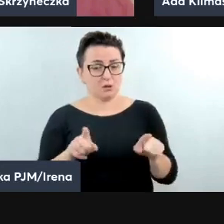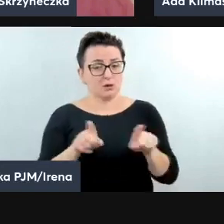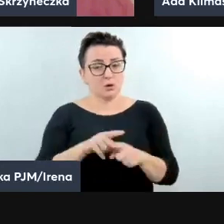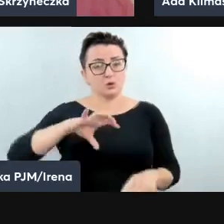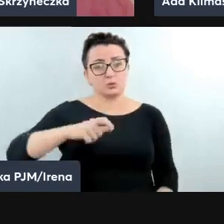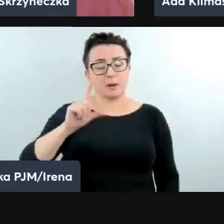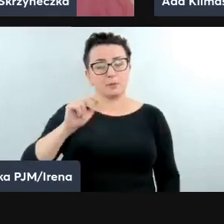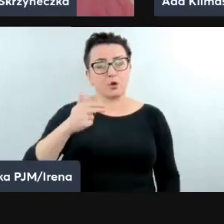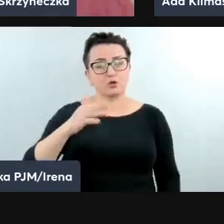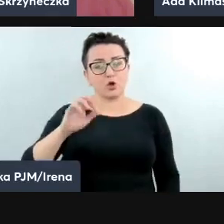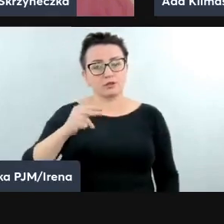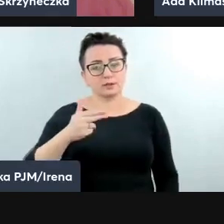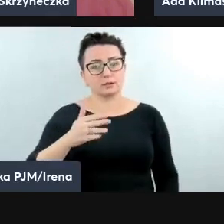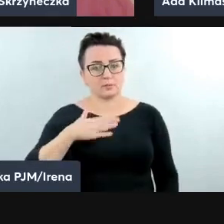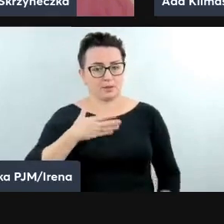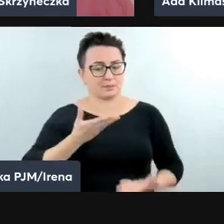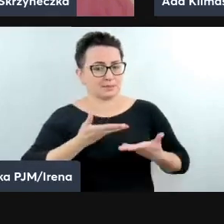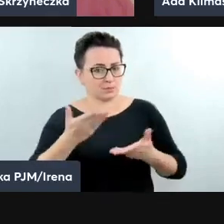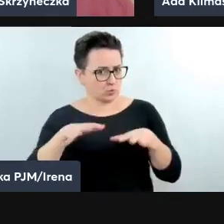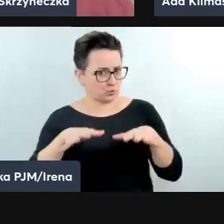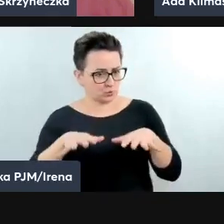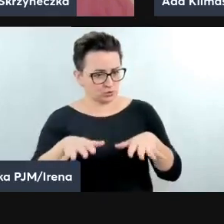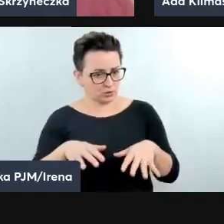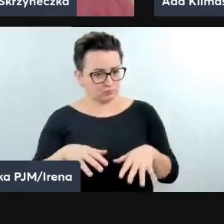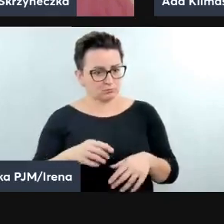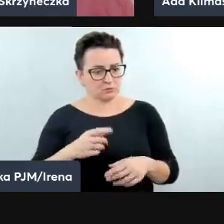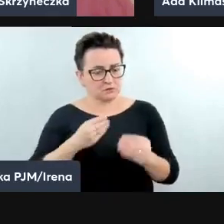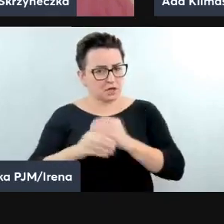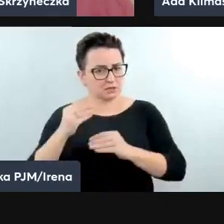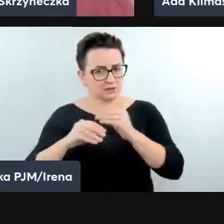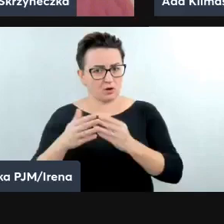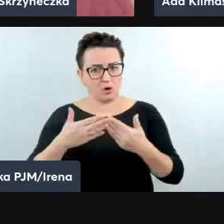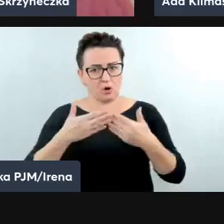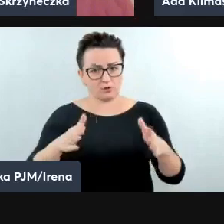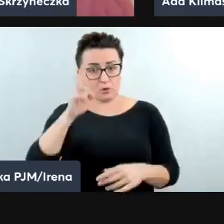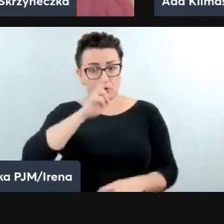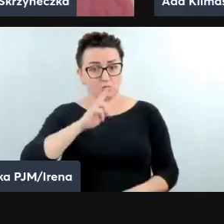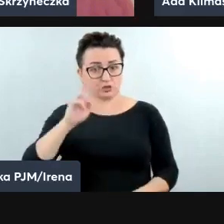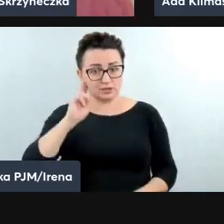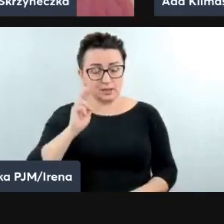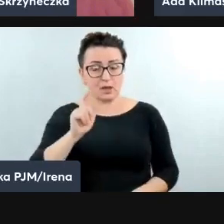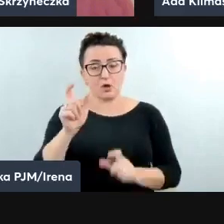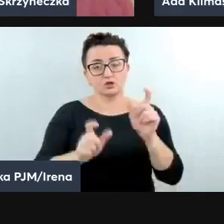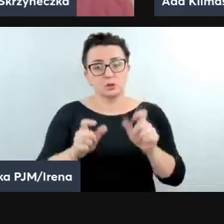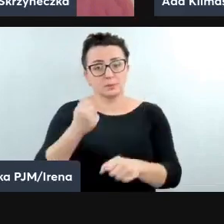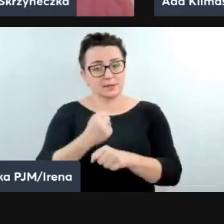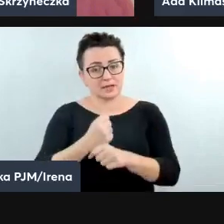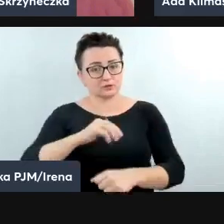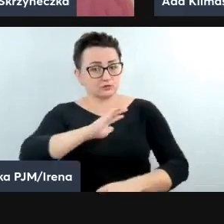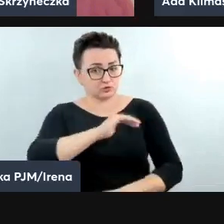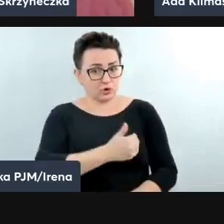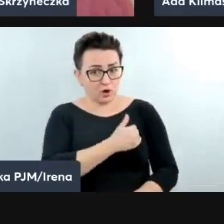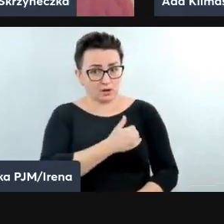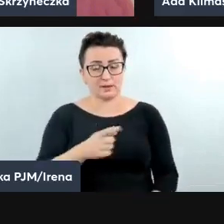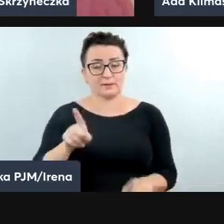coraz bardziej się otwierają rodzice, osoby pracujące w szkołach, dyrekcje. Tutaj na pewno,